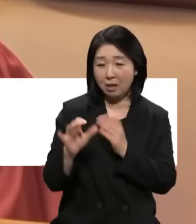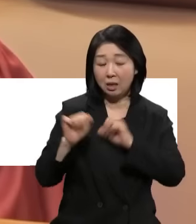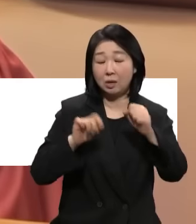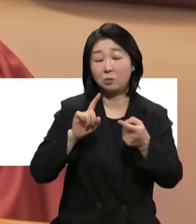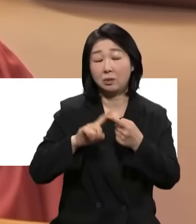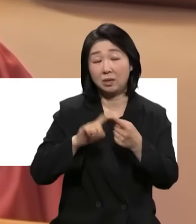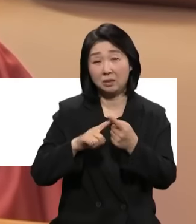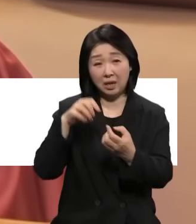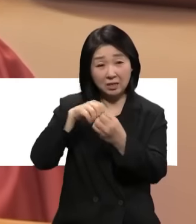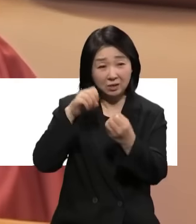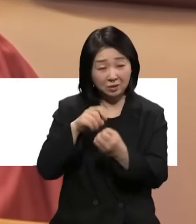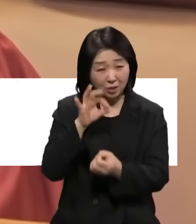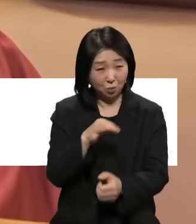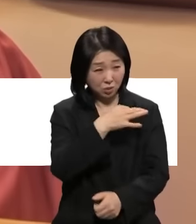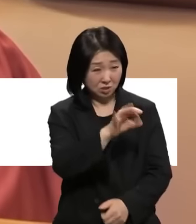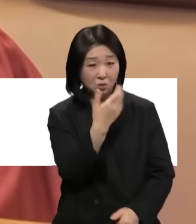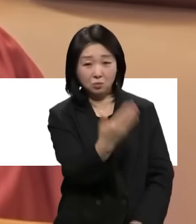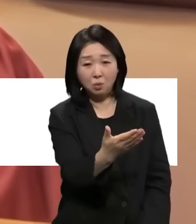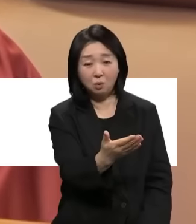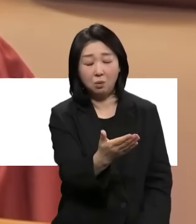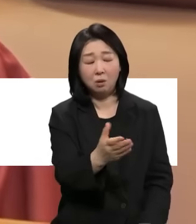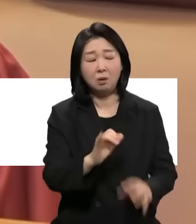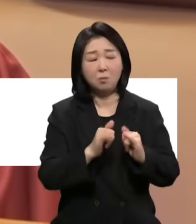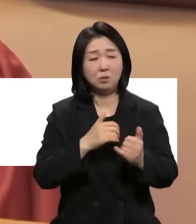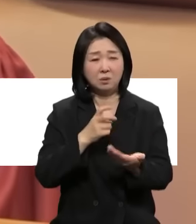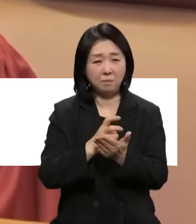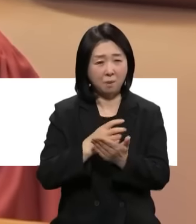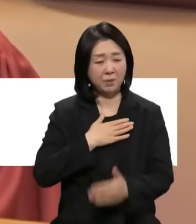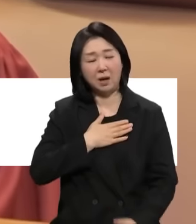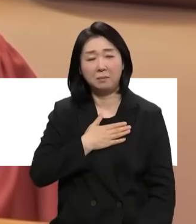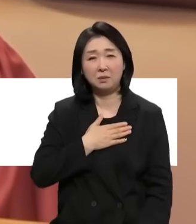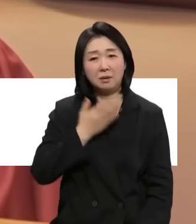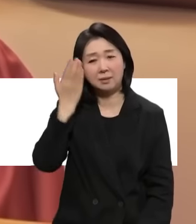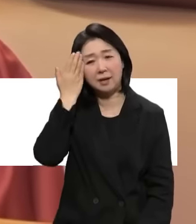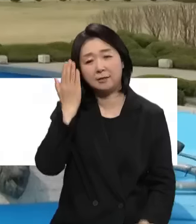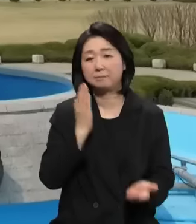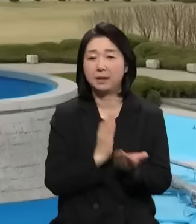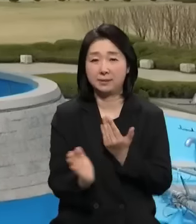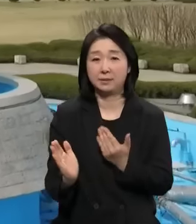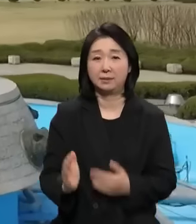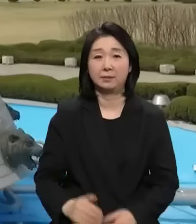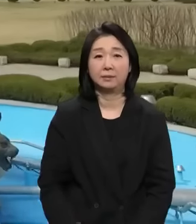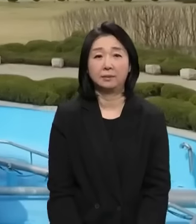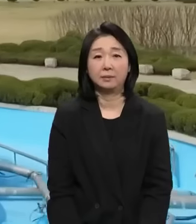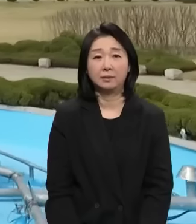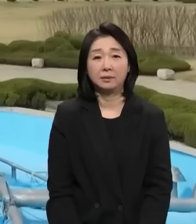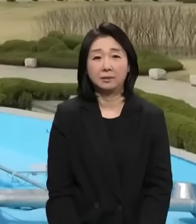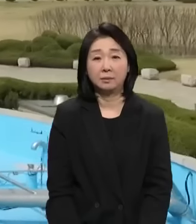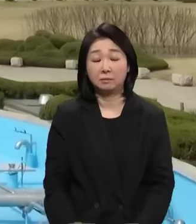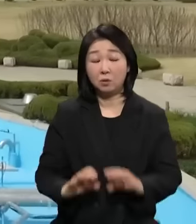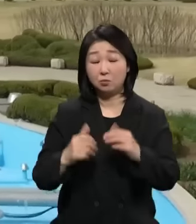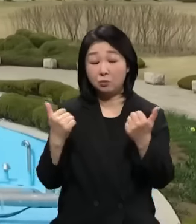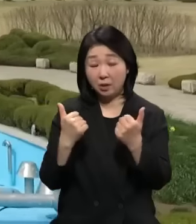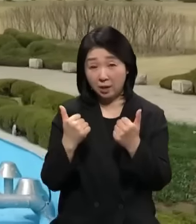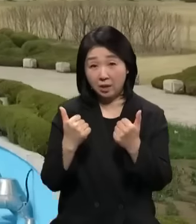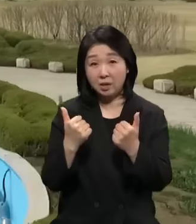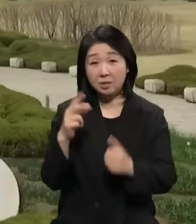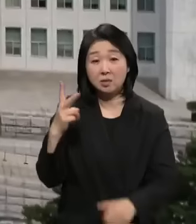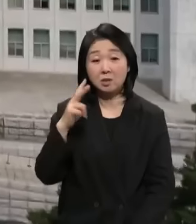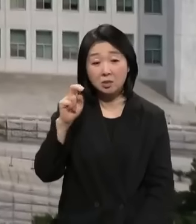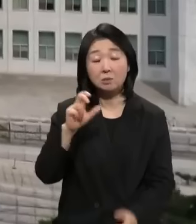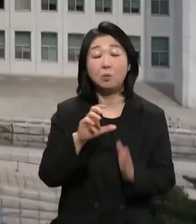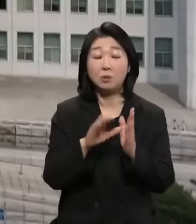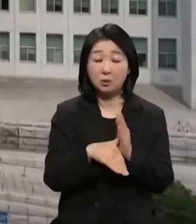인정하는 것은 일반 국민의 법감정과 상식에 반한다고 할 것이므로 그러면서 국회가 2025년 12월